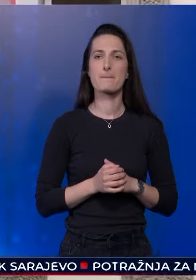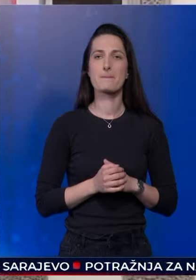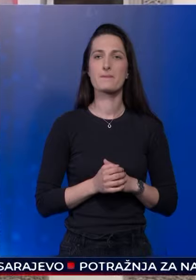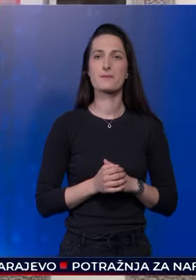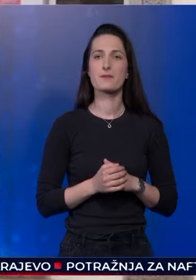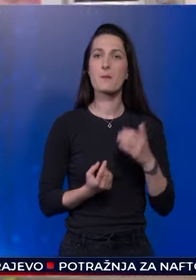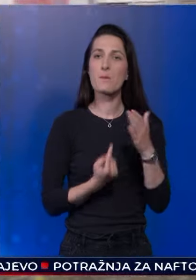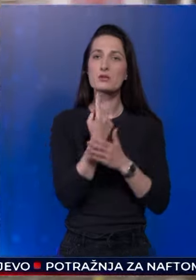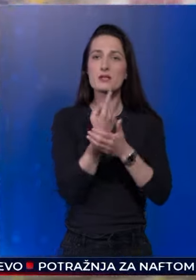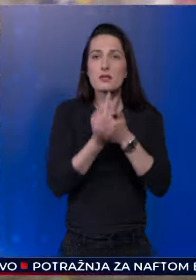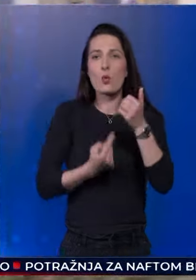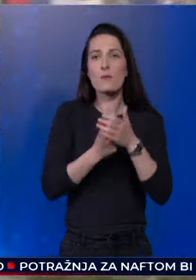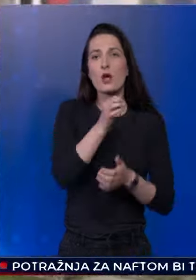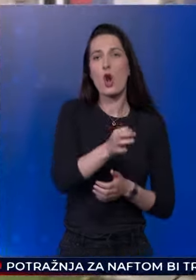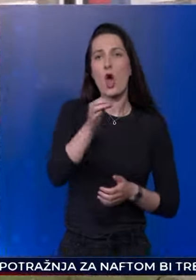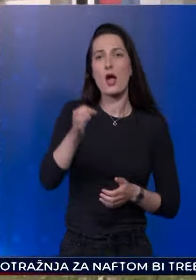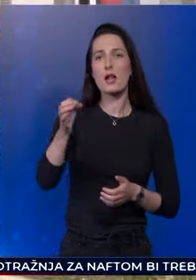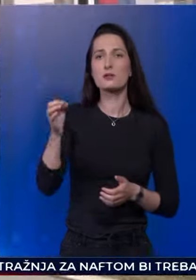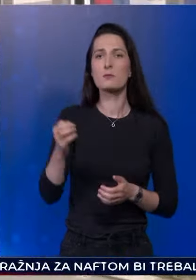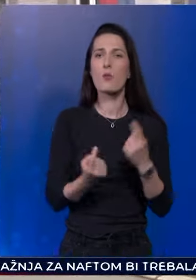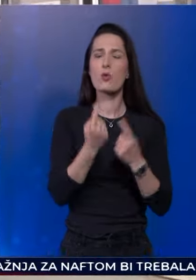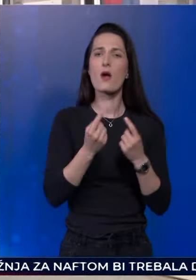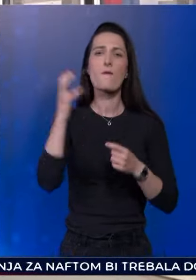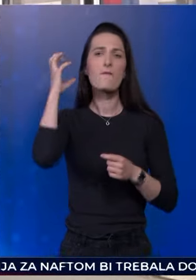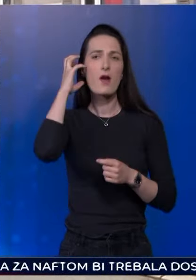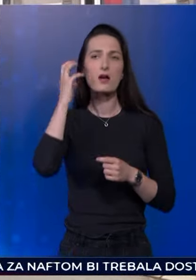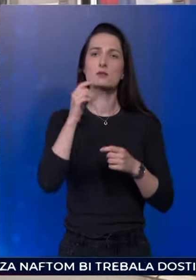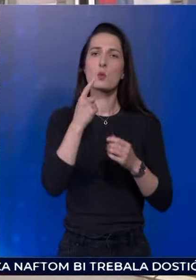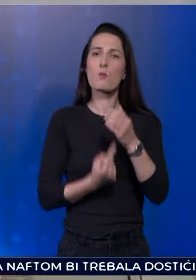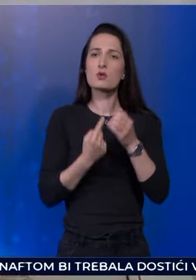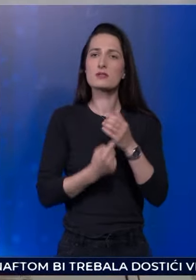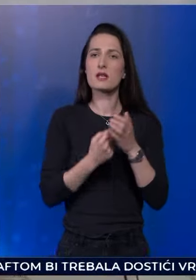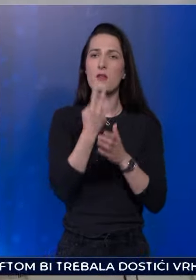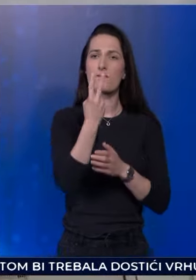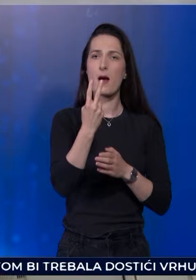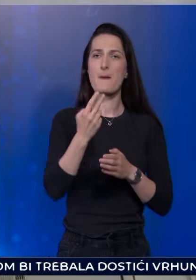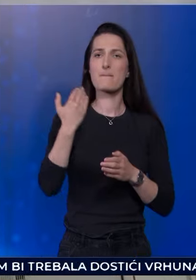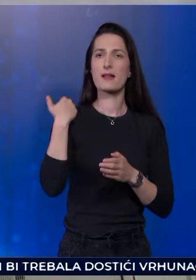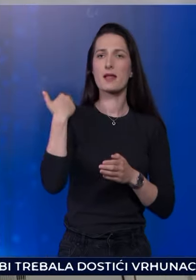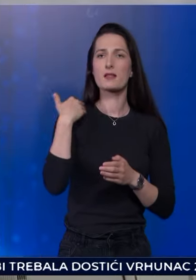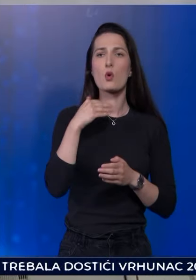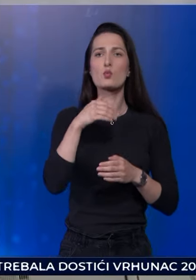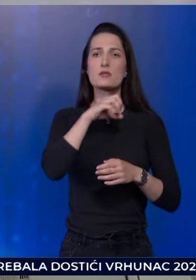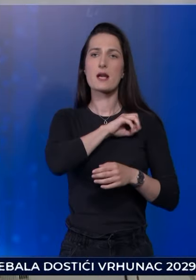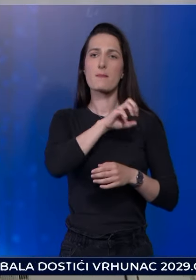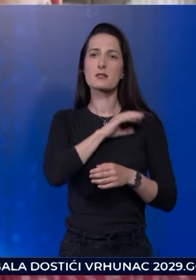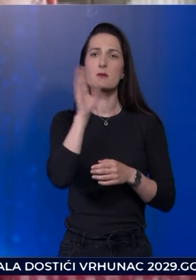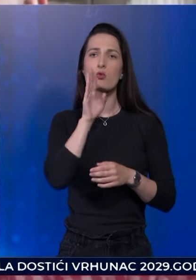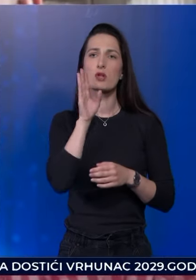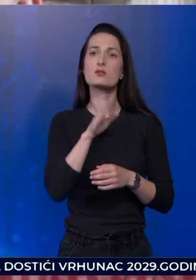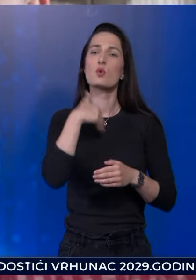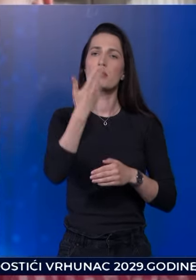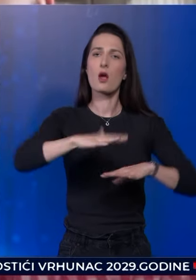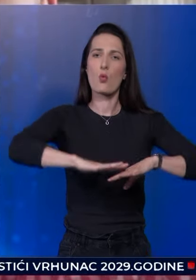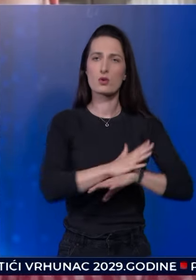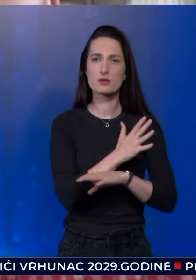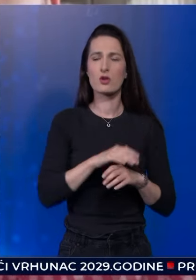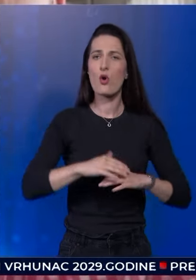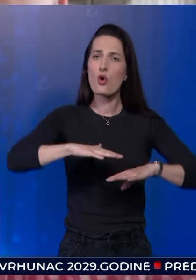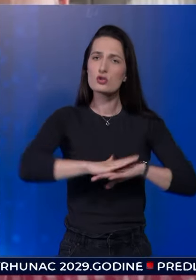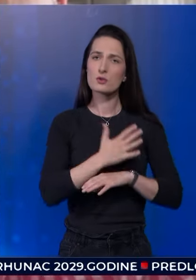Posljedice gubitka lokalnih poluga vlasti u posljednja dva mandata u Srebrenici Bošnjaci su i tekako osjetili. Osjećam na